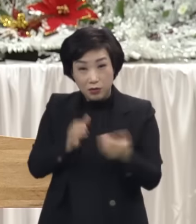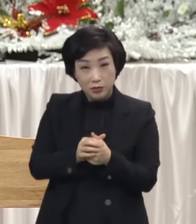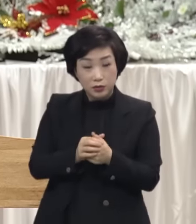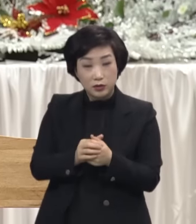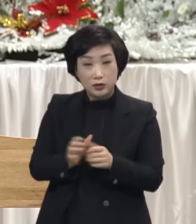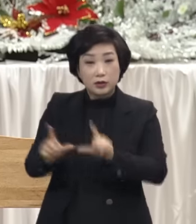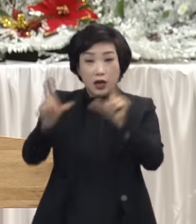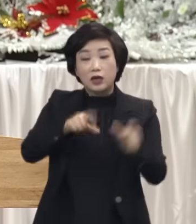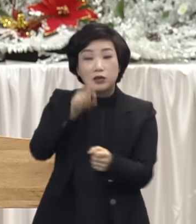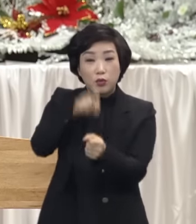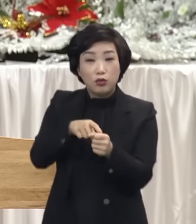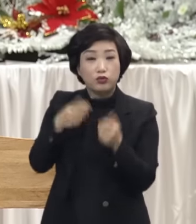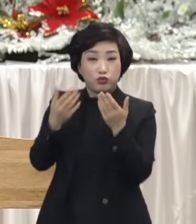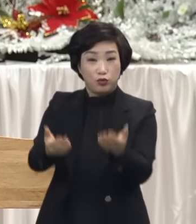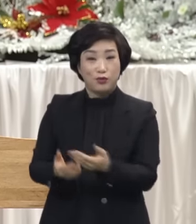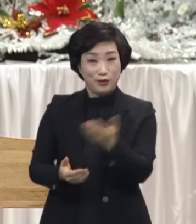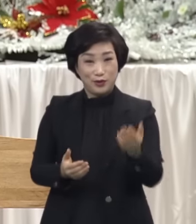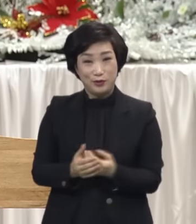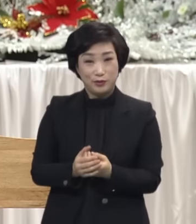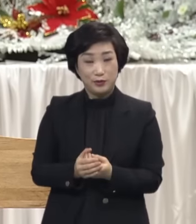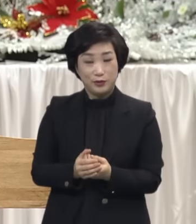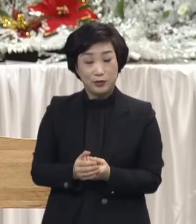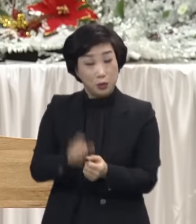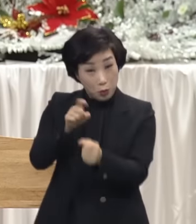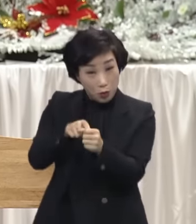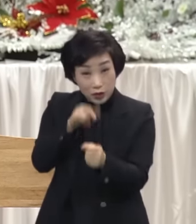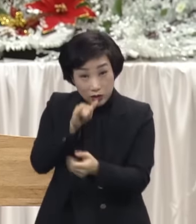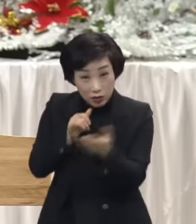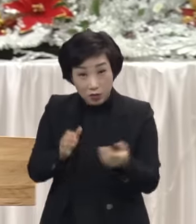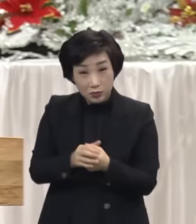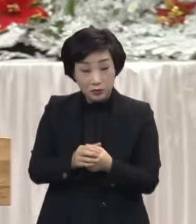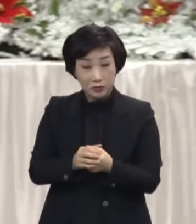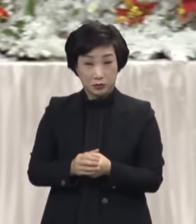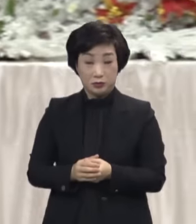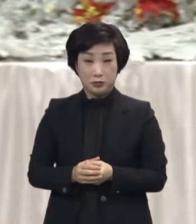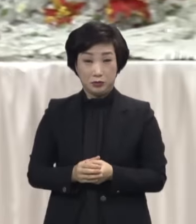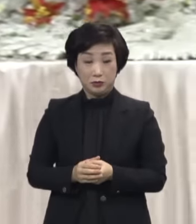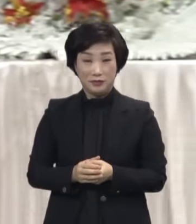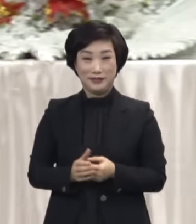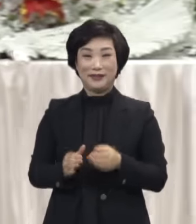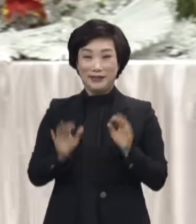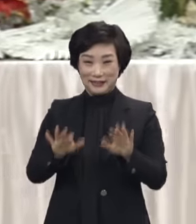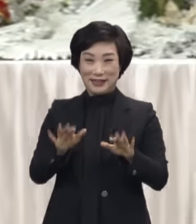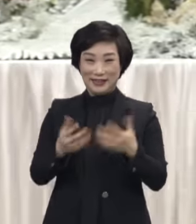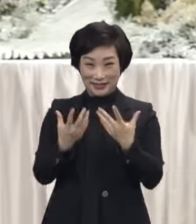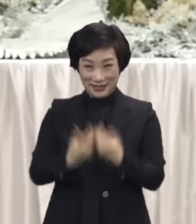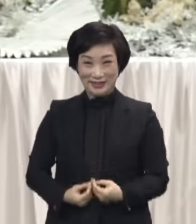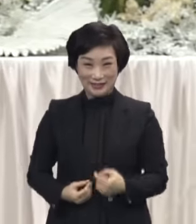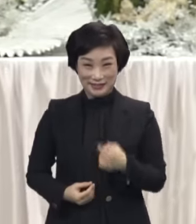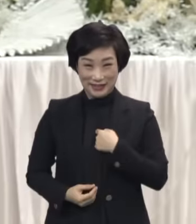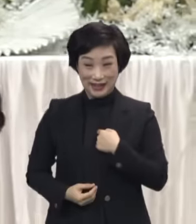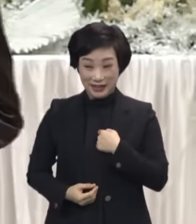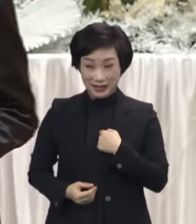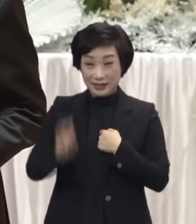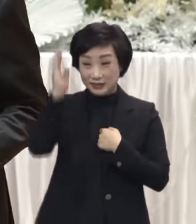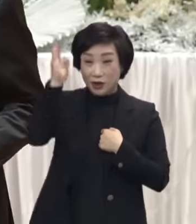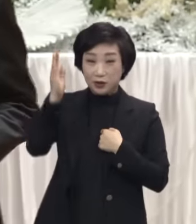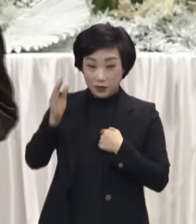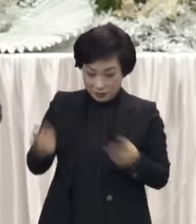할 이유를 부여한다 그 말이요. 이유. 예, 제가 이 설교하기